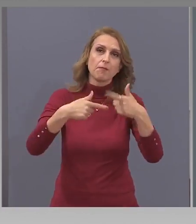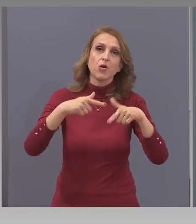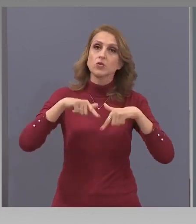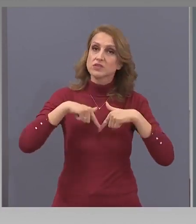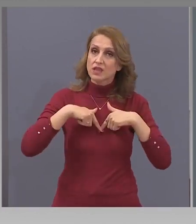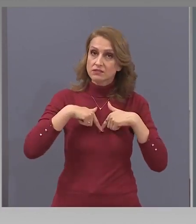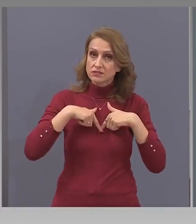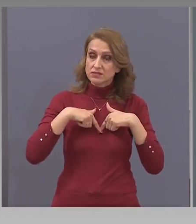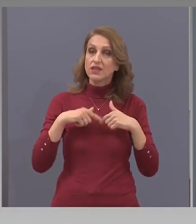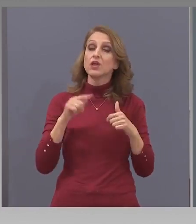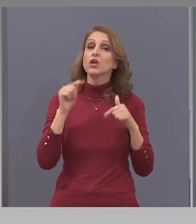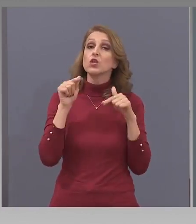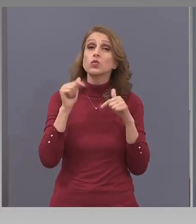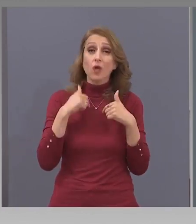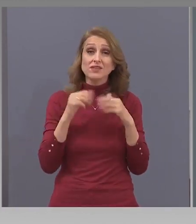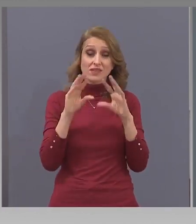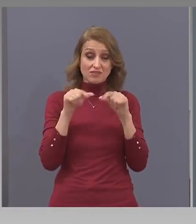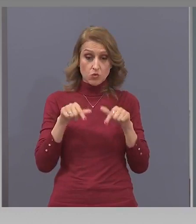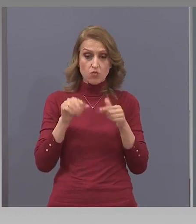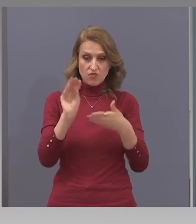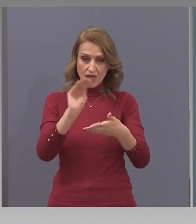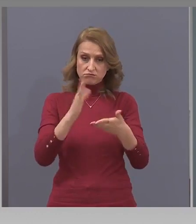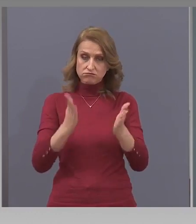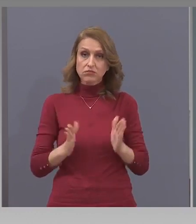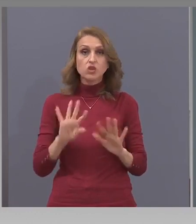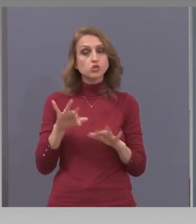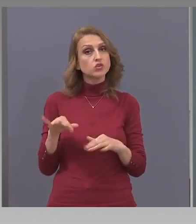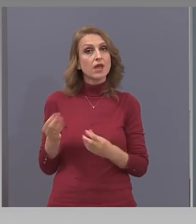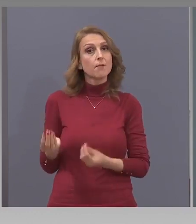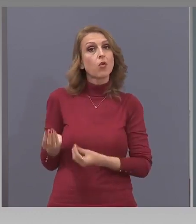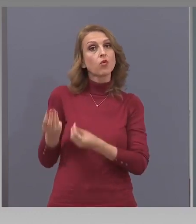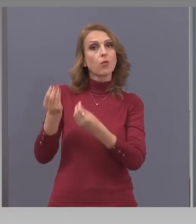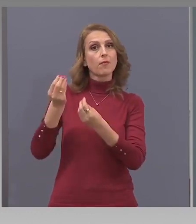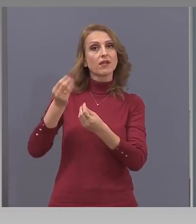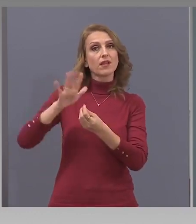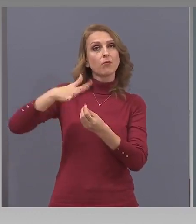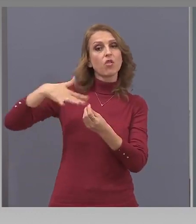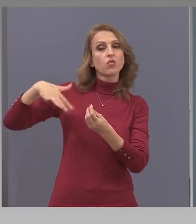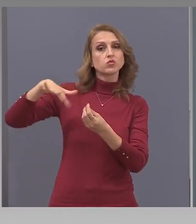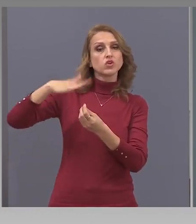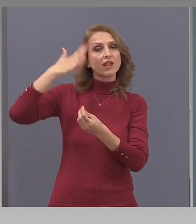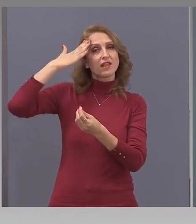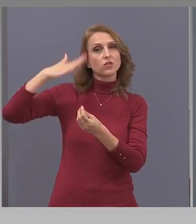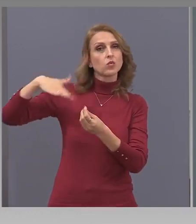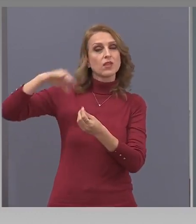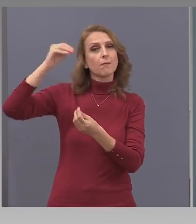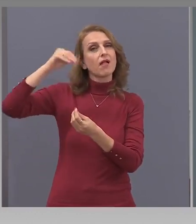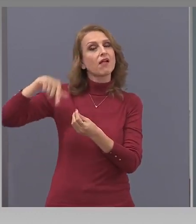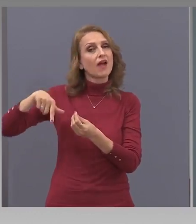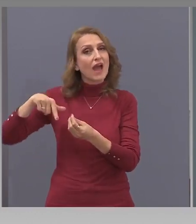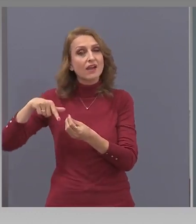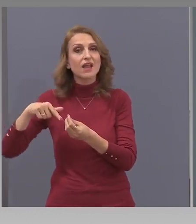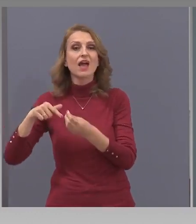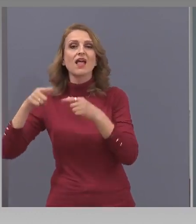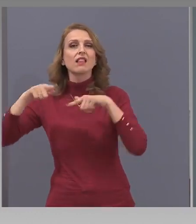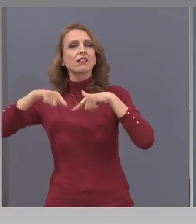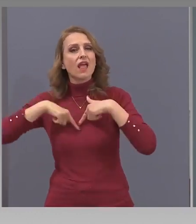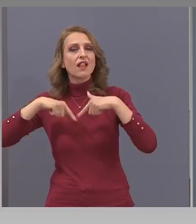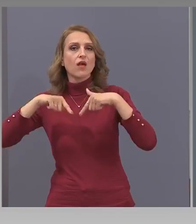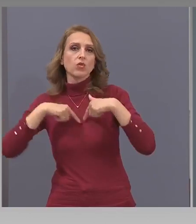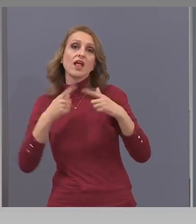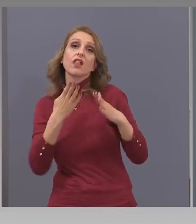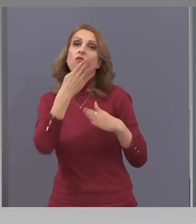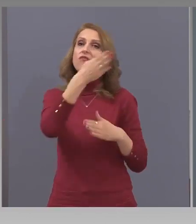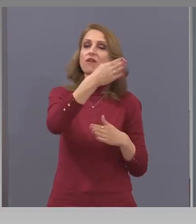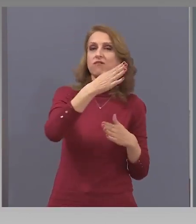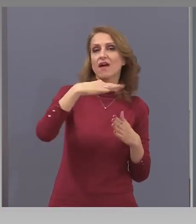ще подобри положението на България като страна в делата пред Европейския съд по правата